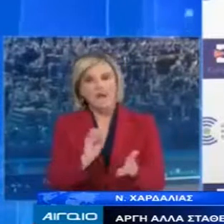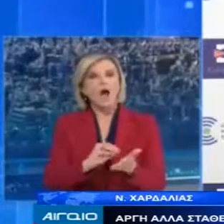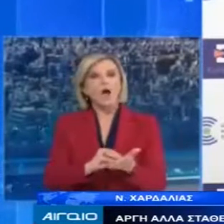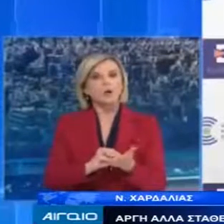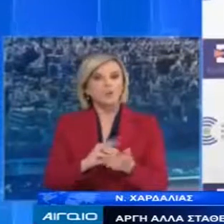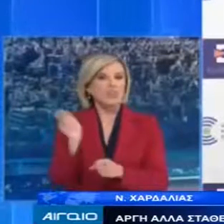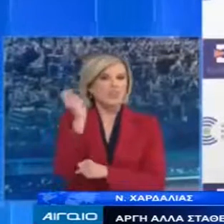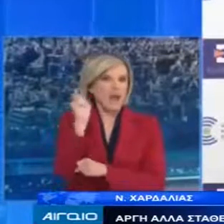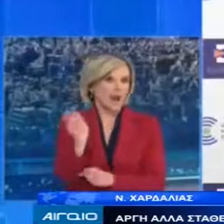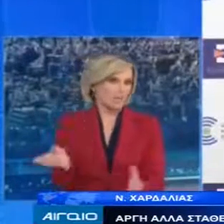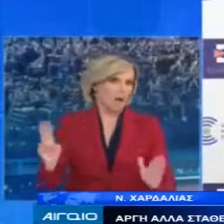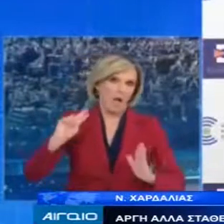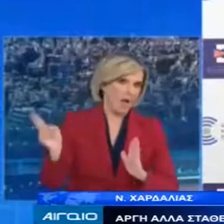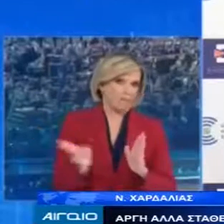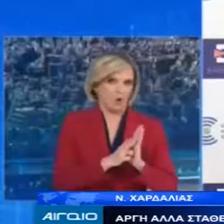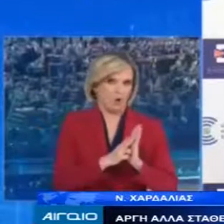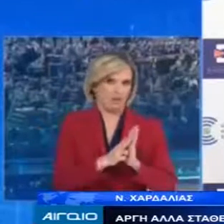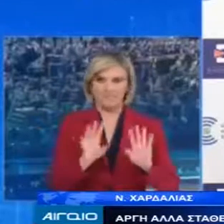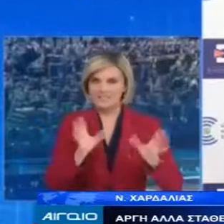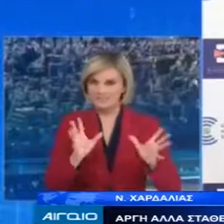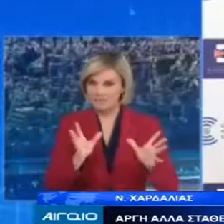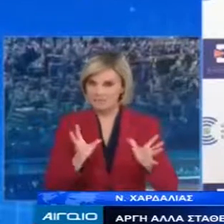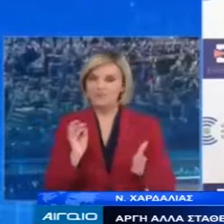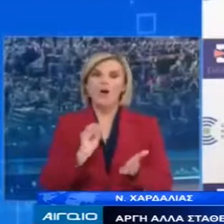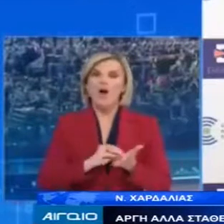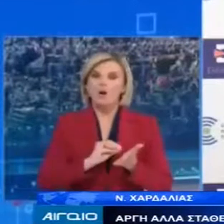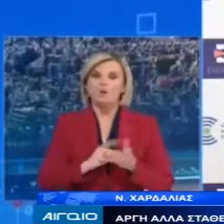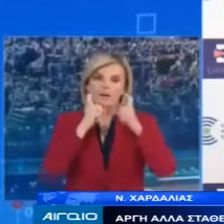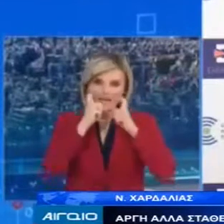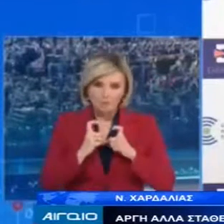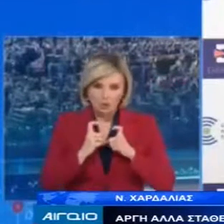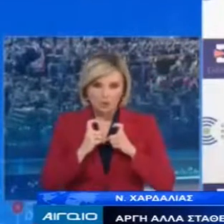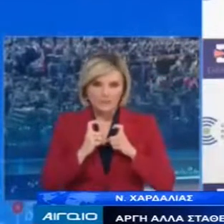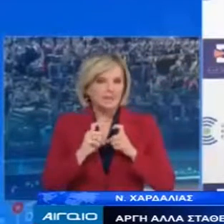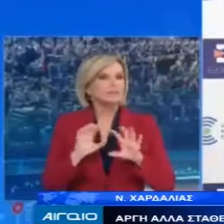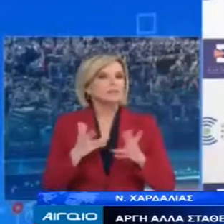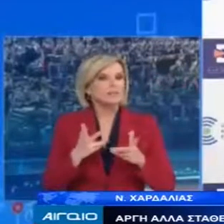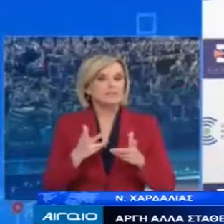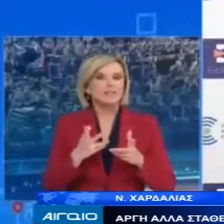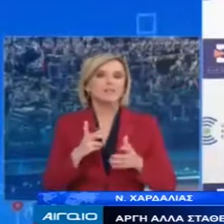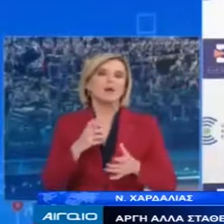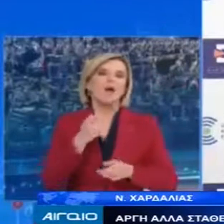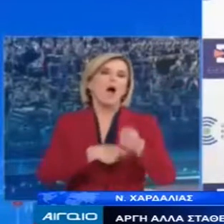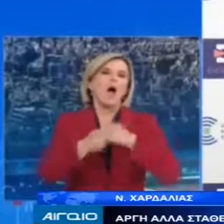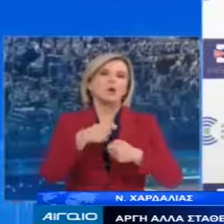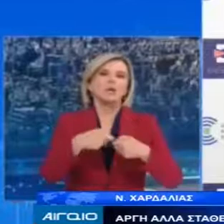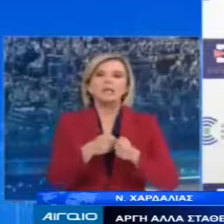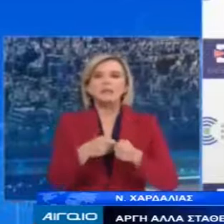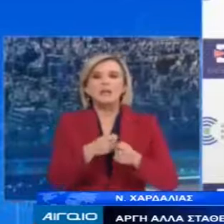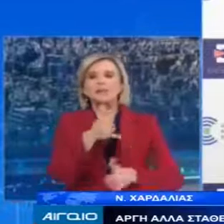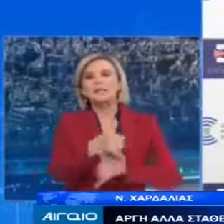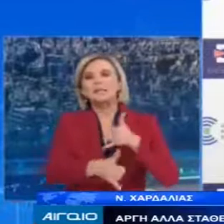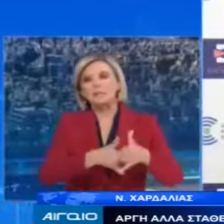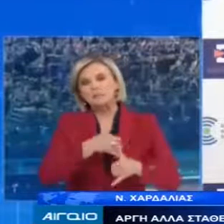διεξαγωγή διαλύματος κατά την προβολή, υποχρεωτική ταξιθεσία και υποχρεωτική έκδοση ηλεκτρονικού εισιτηρίου. Υπενθυμίζεται